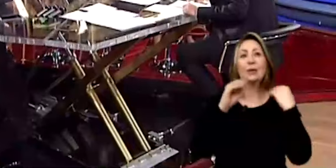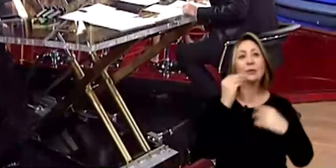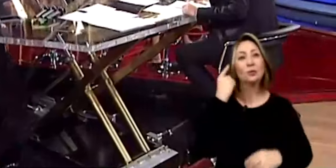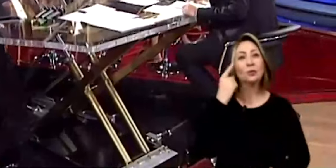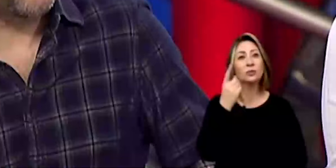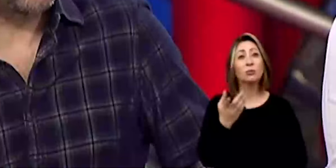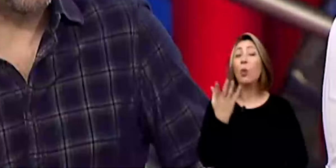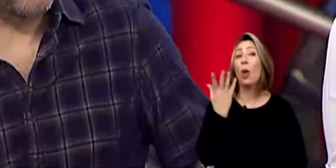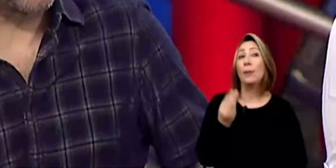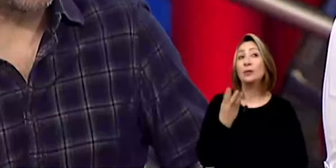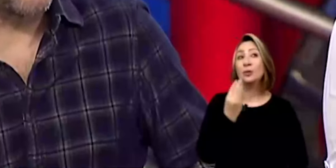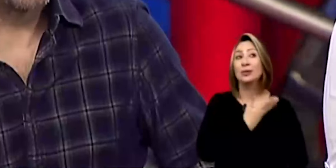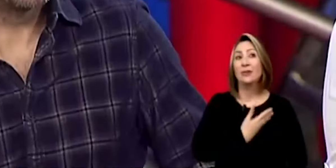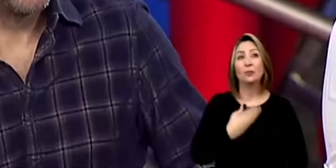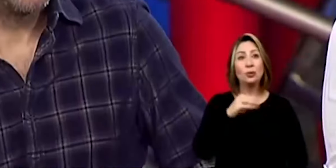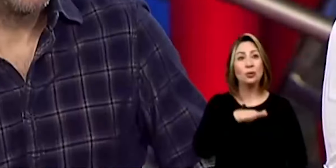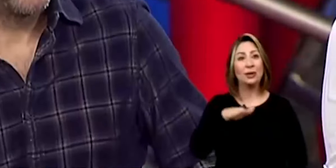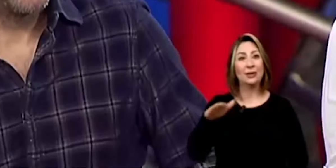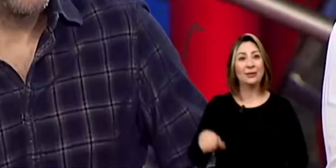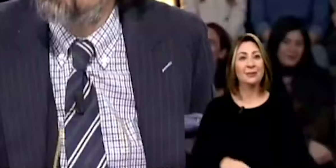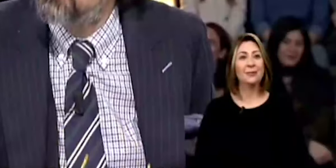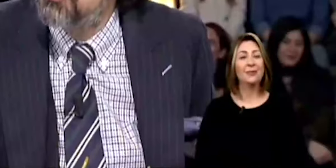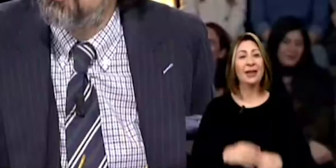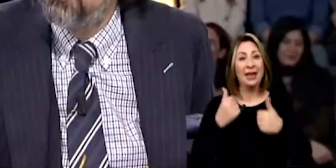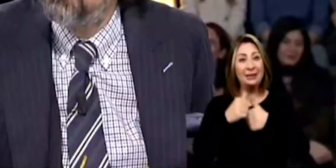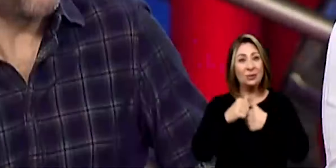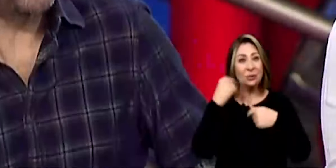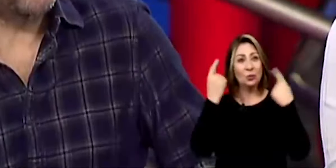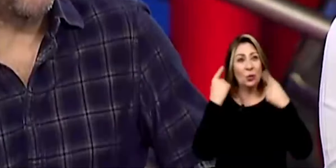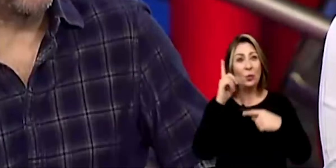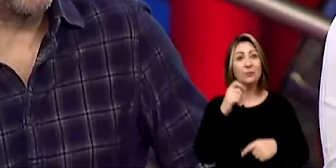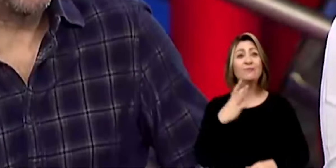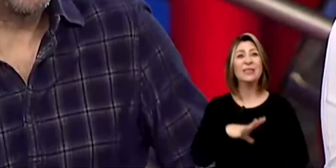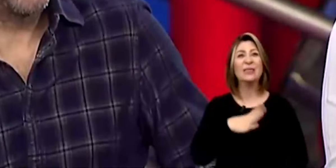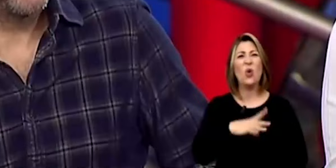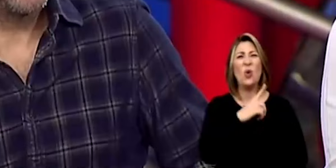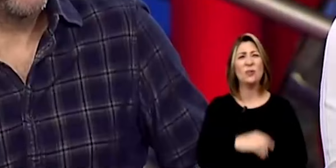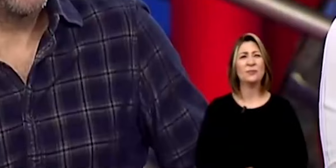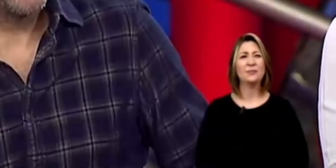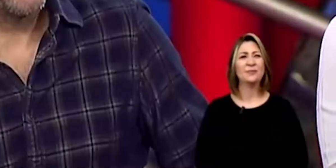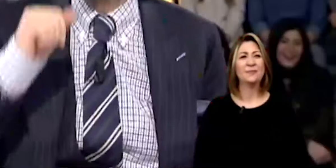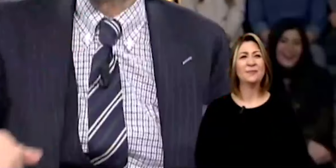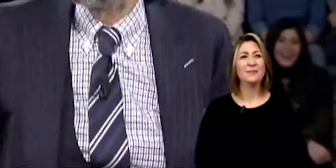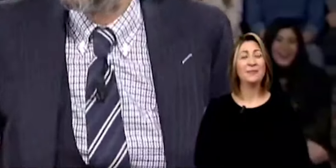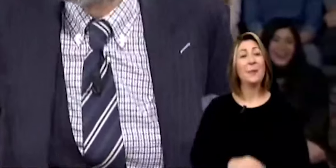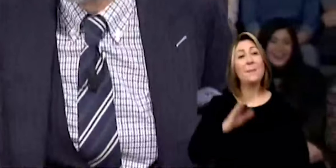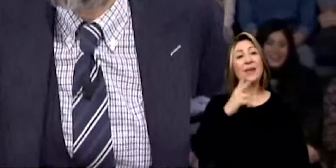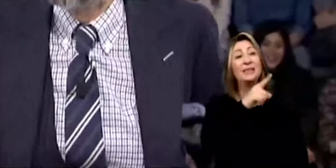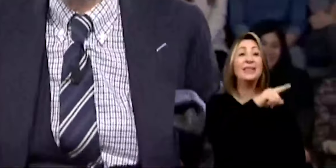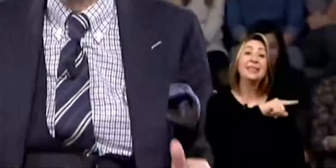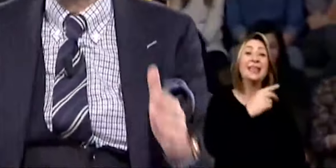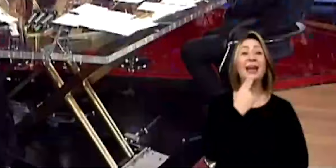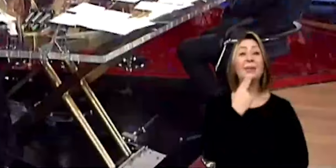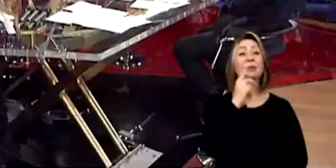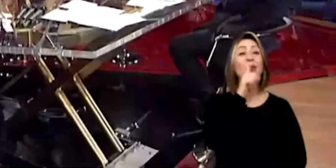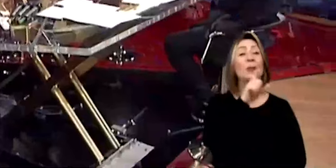musunuz? Neden olmasın, çok seviyorum çocukları. Evet. Eşiniz düşünüyor mu? Çok düşünüyor o da. Peki şimdi belki yanınızdaki hanıma